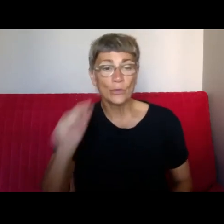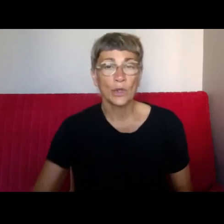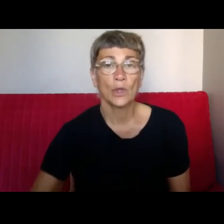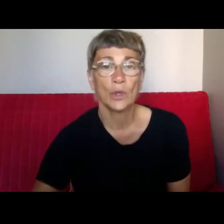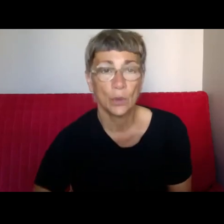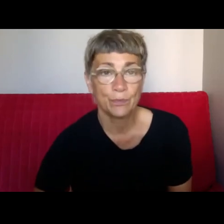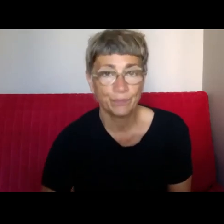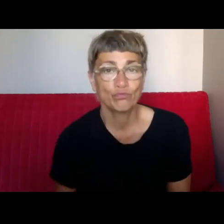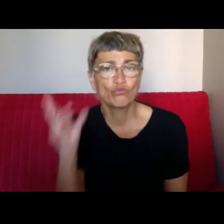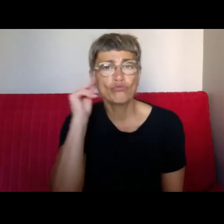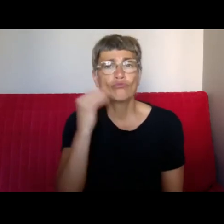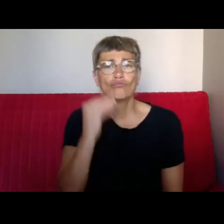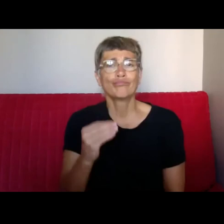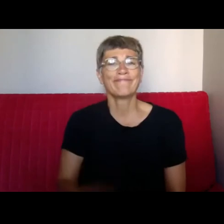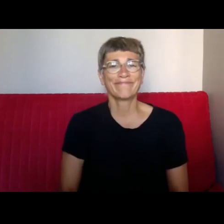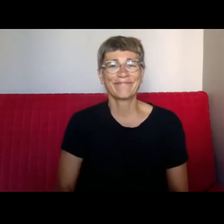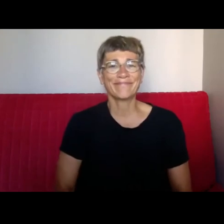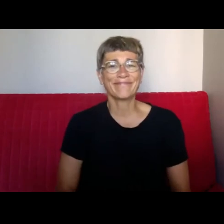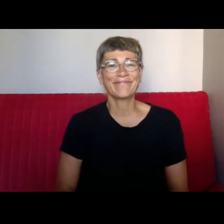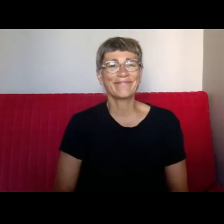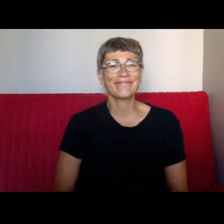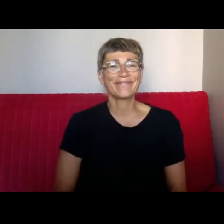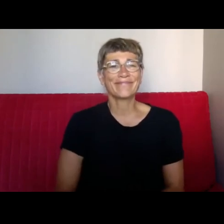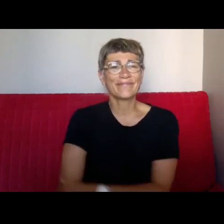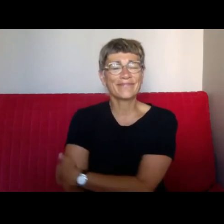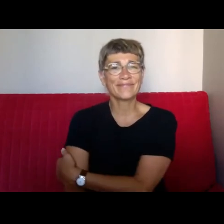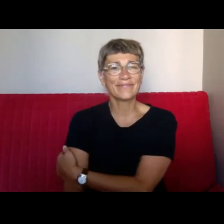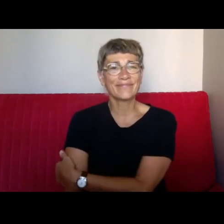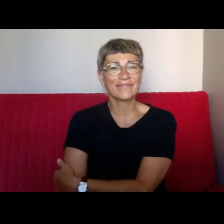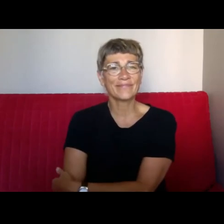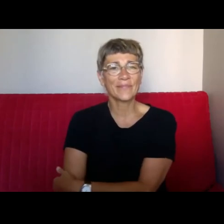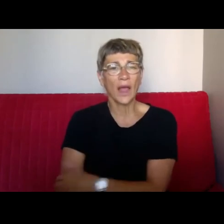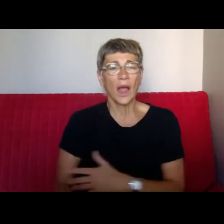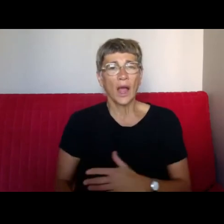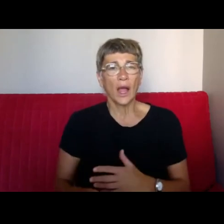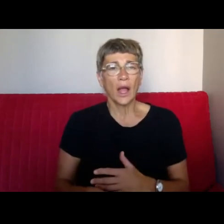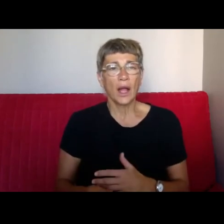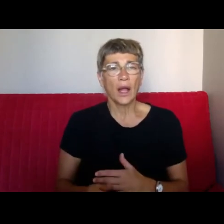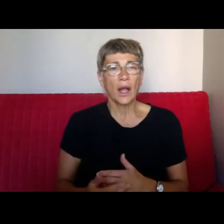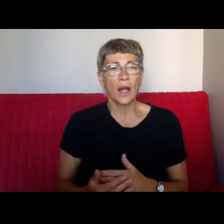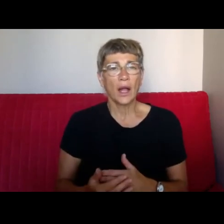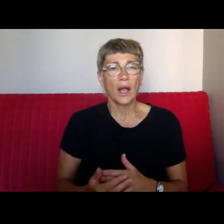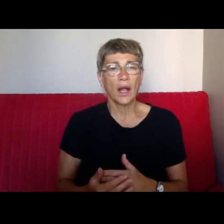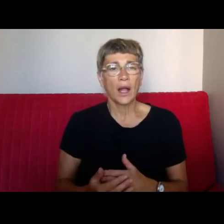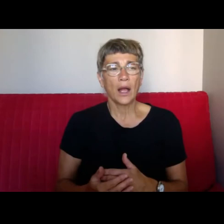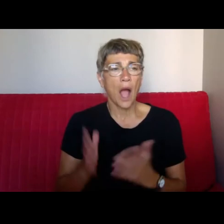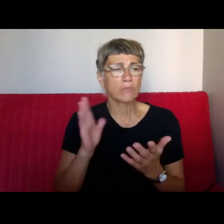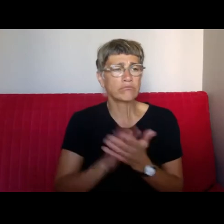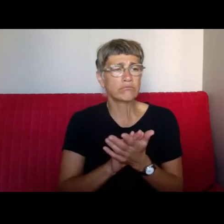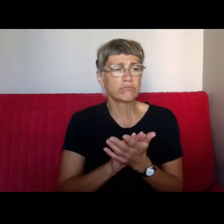Oh, sorry. Sorry. Yes. Sorry. I made a mistake. The floor is to Mr. Gilbert